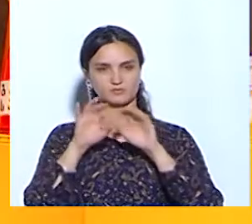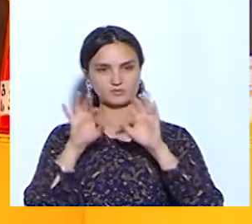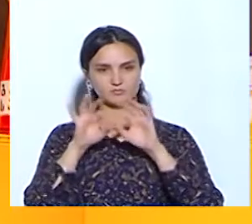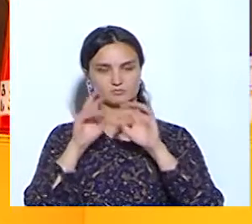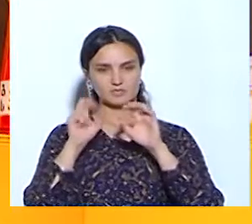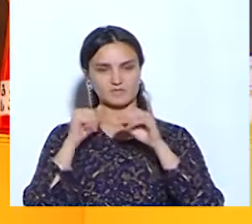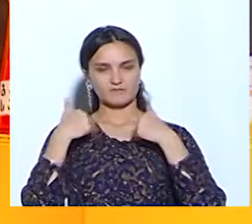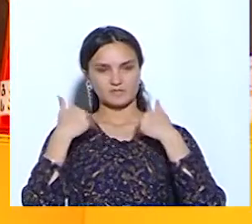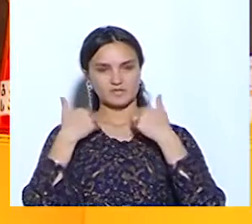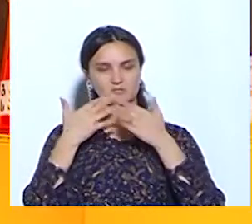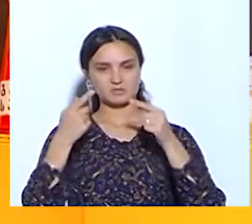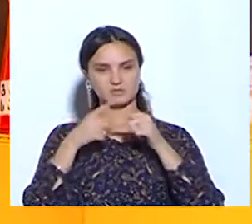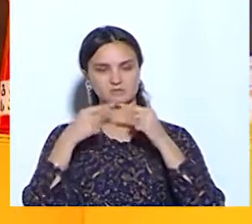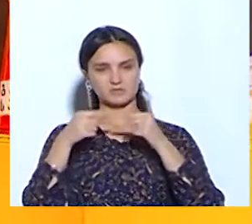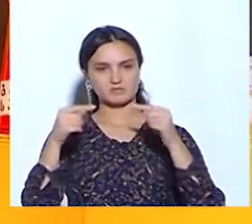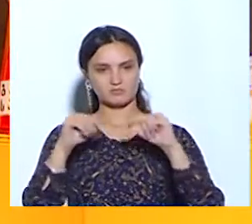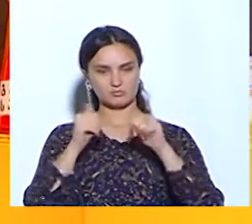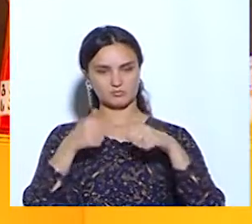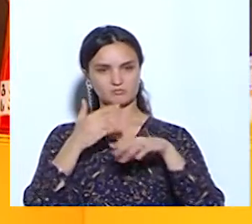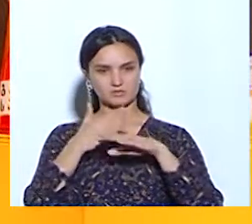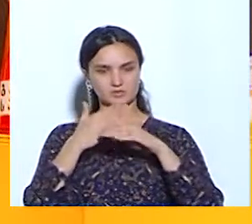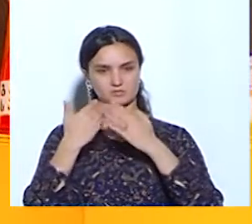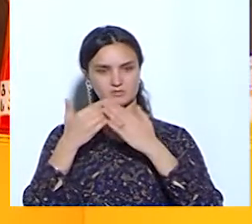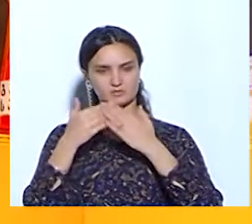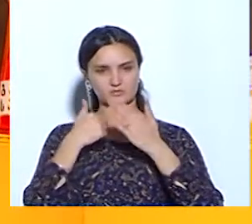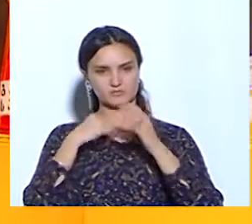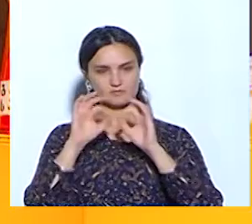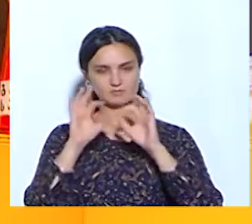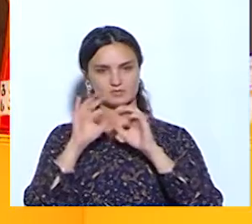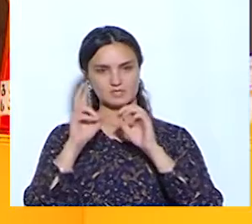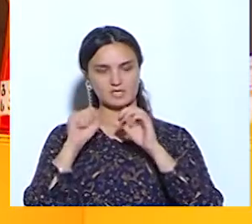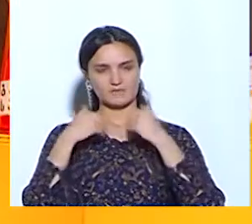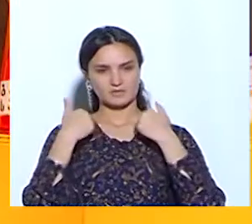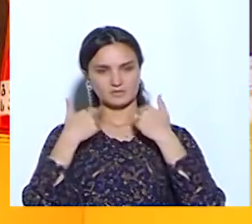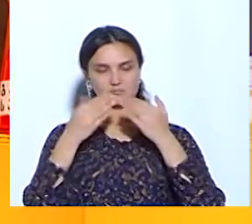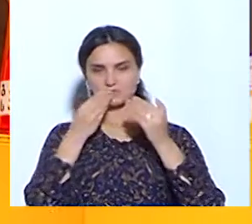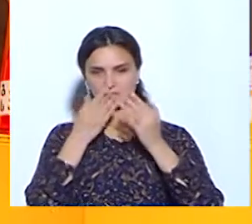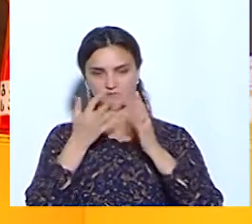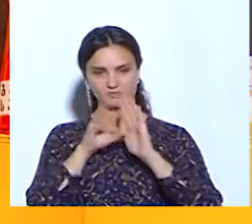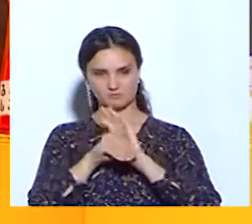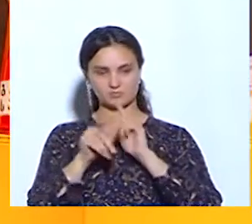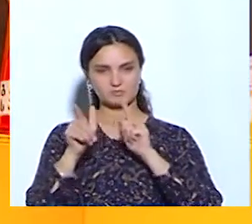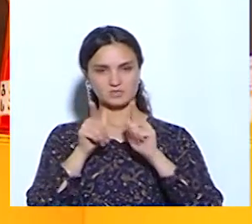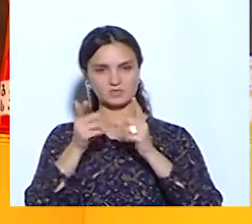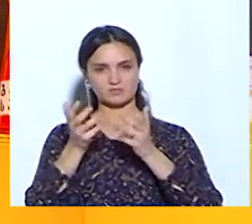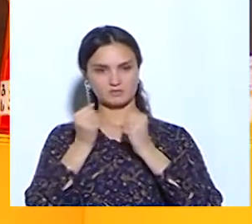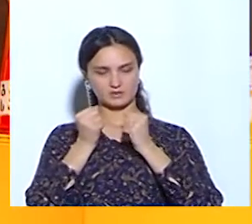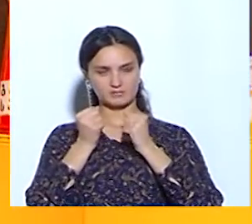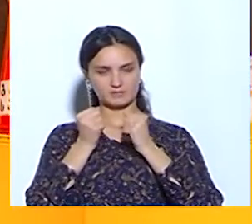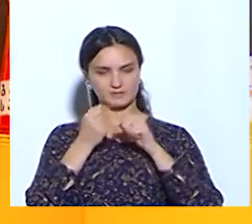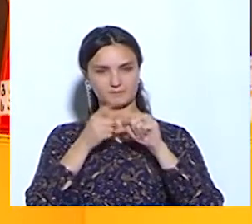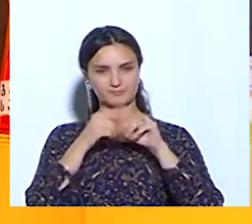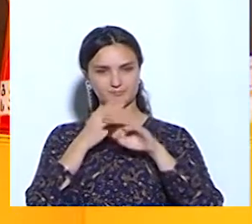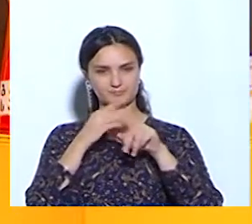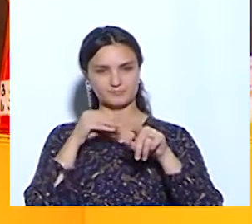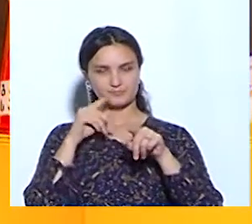ვლაპარაკობთ კავიტამინზე, რომელიც სხვადასხვა ფორმის არსებობს. მაგალითად, ჩვენ გვაქვს კავიტამინი საკვებში, რომელსაც მზასახით ვიღებთ საკვებიდან. ეს